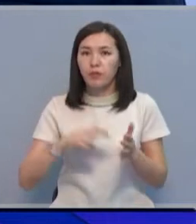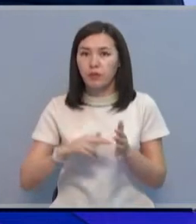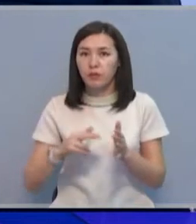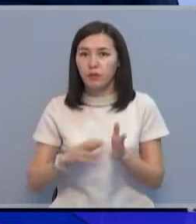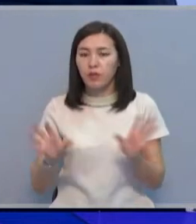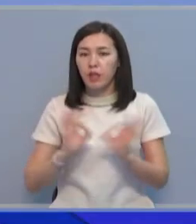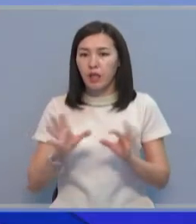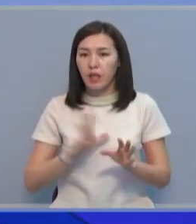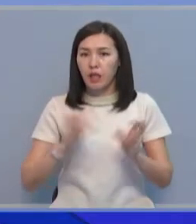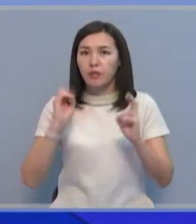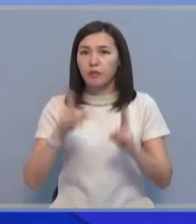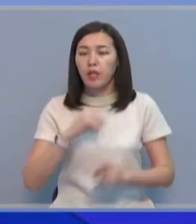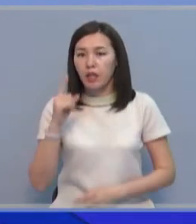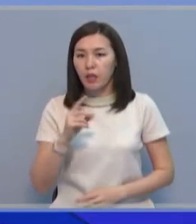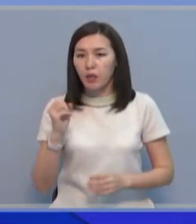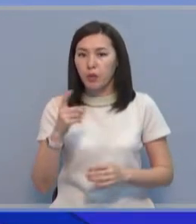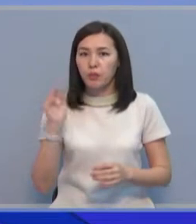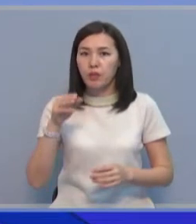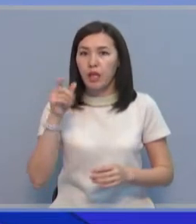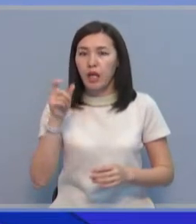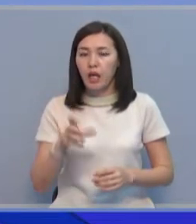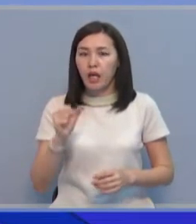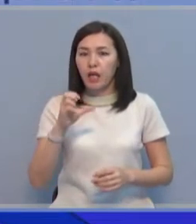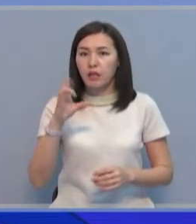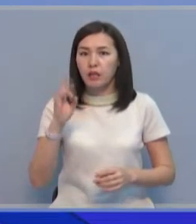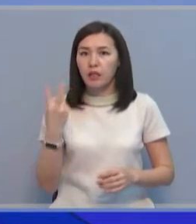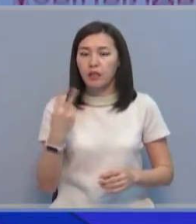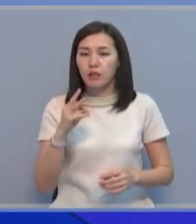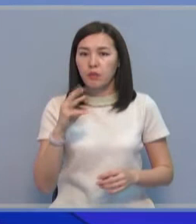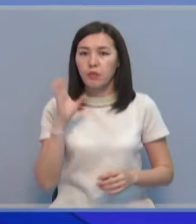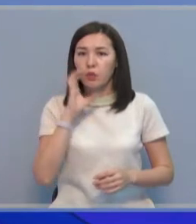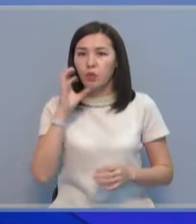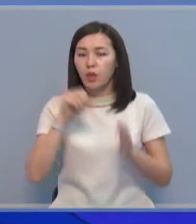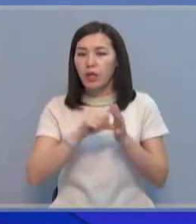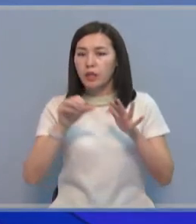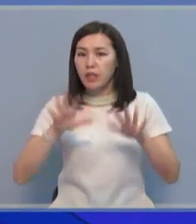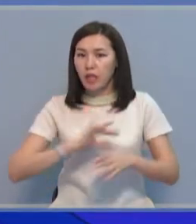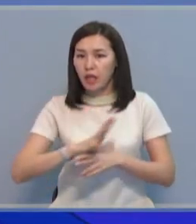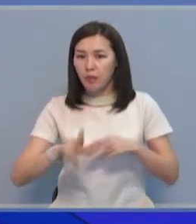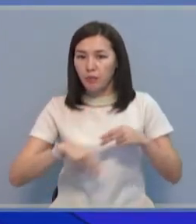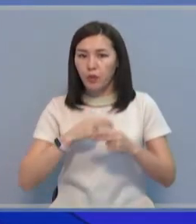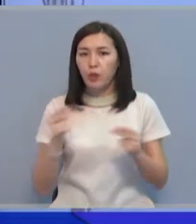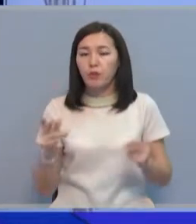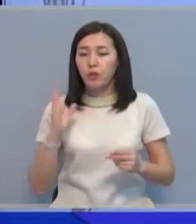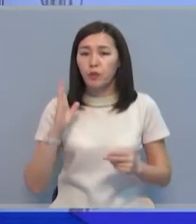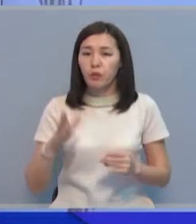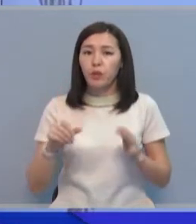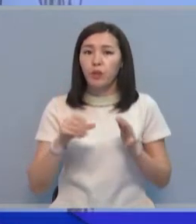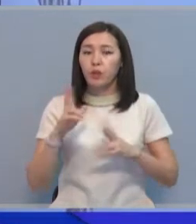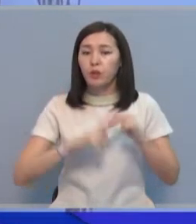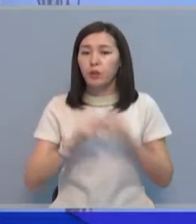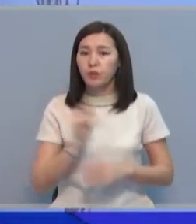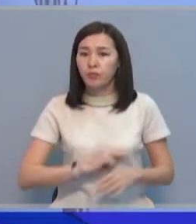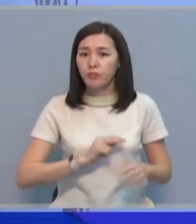жоспарларды баяндады. Мамандардың айтуынша 11 мың тұрғыны бар Асар-2 шағынауданын сапалы электр қуатымен қамту мақсатында жүргізілген құрылыс